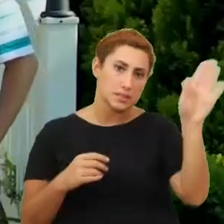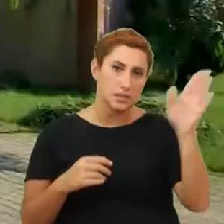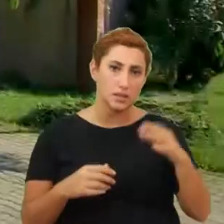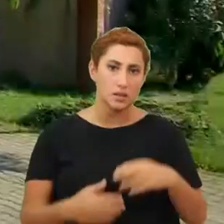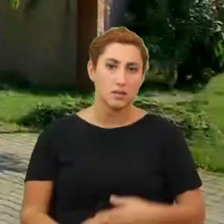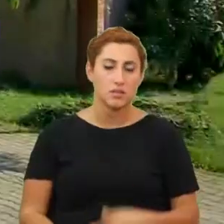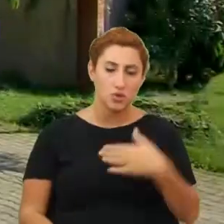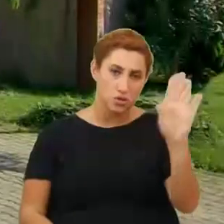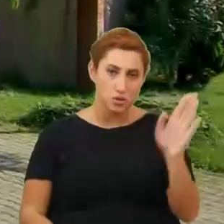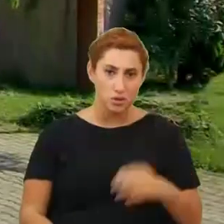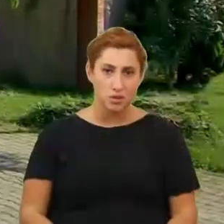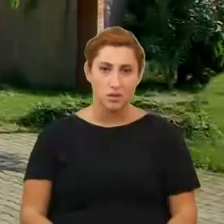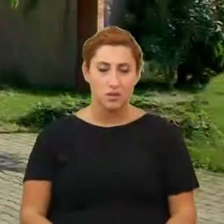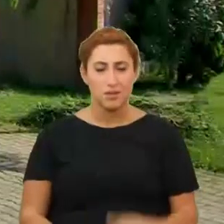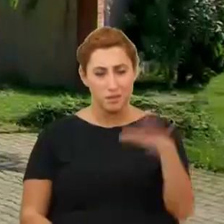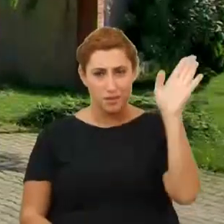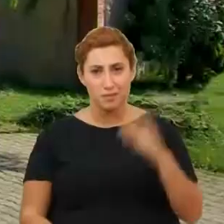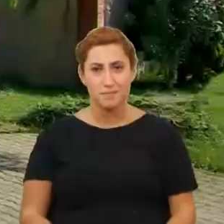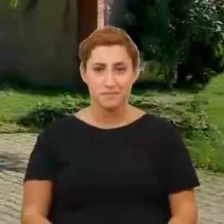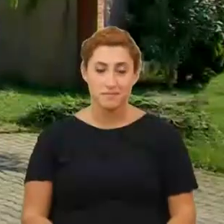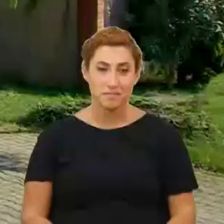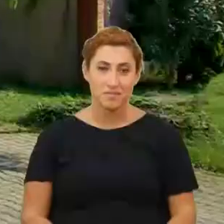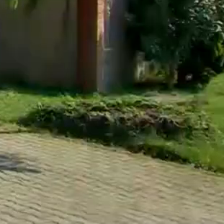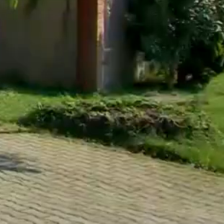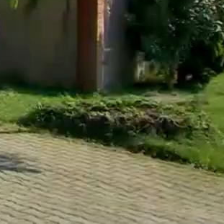la. Gitsin lan.